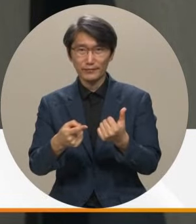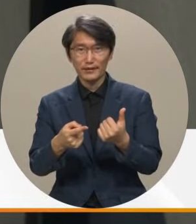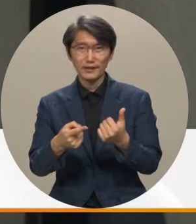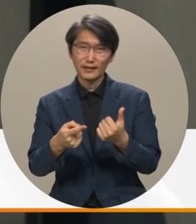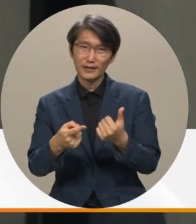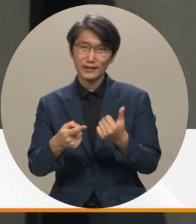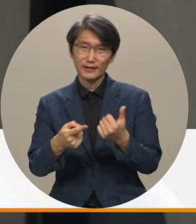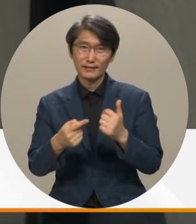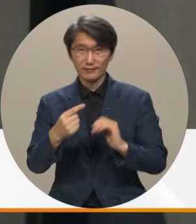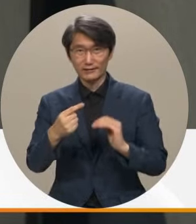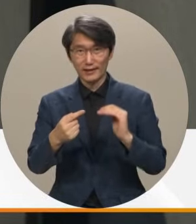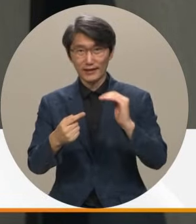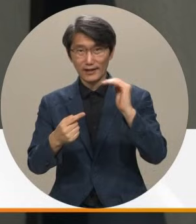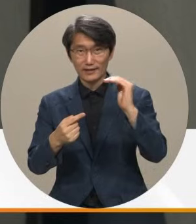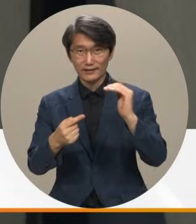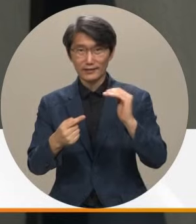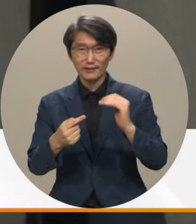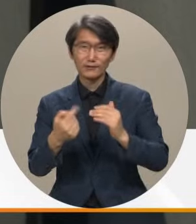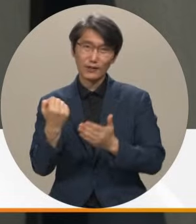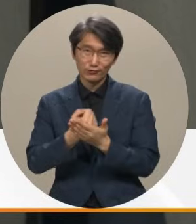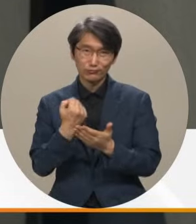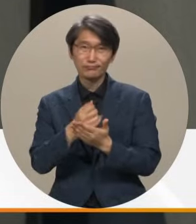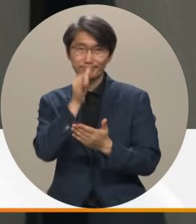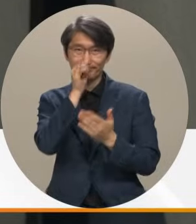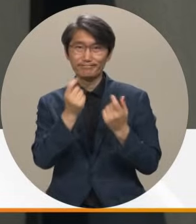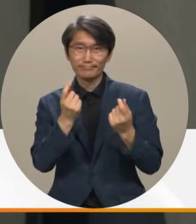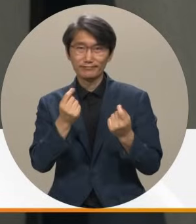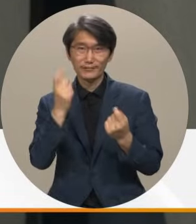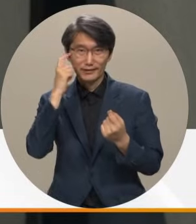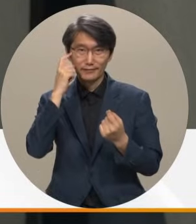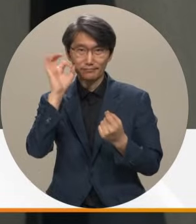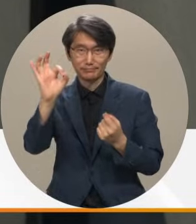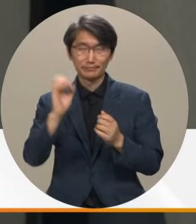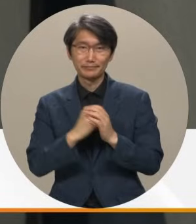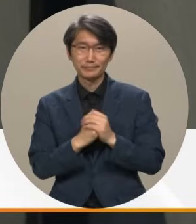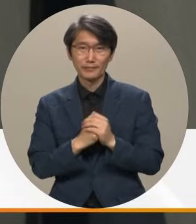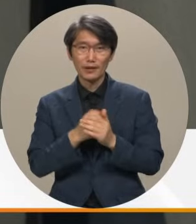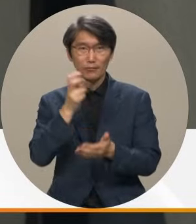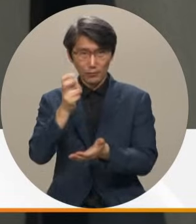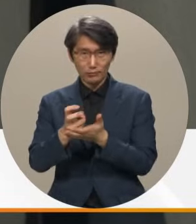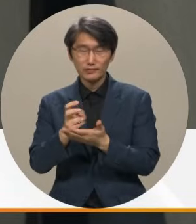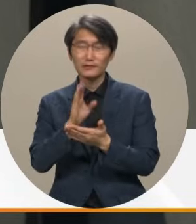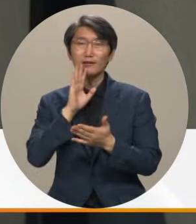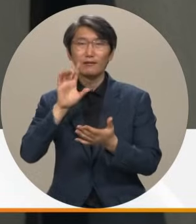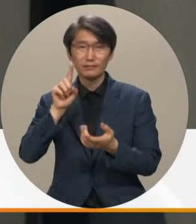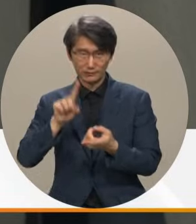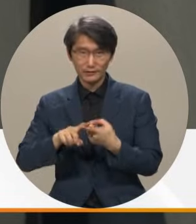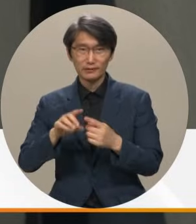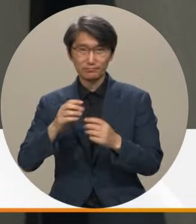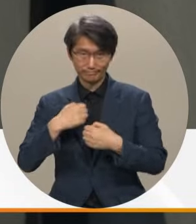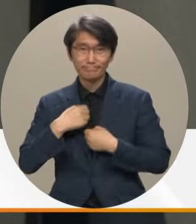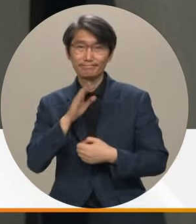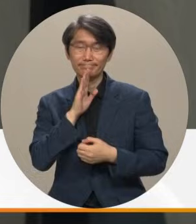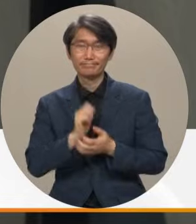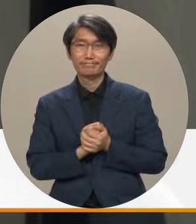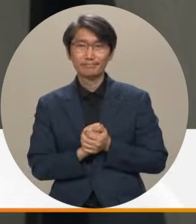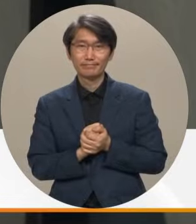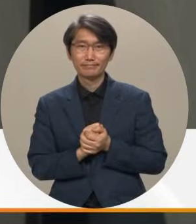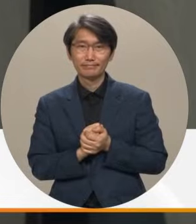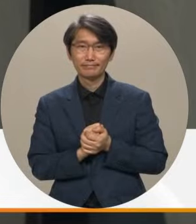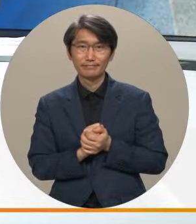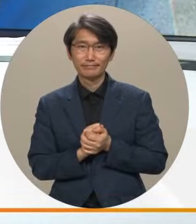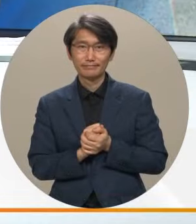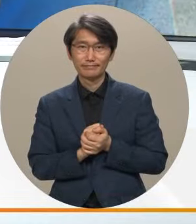그 절차상의 좀 아쉬움 같은 것이 있었다. 저는 그렇게 생각을 합니다. 법률은 당연히 지켜져야 하죠. 네, 그렇군요.